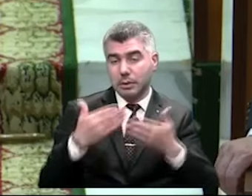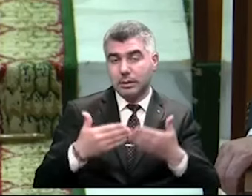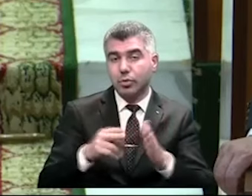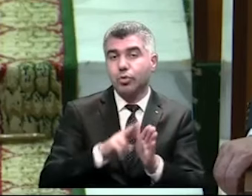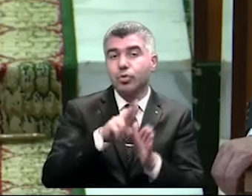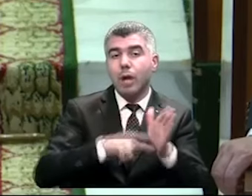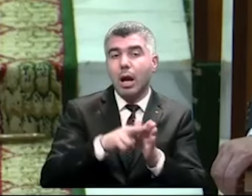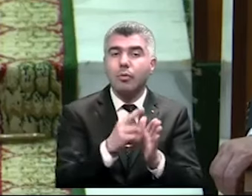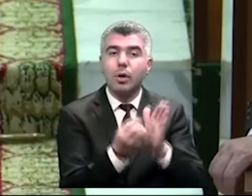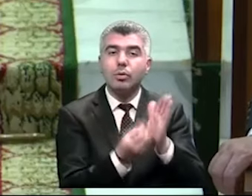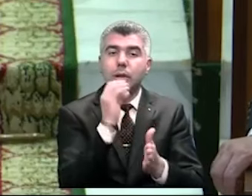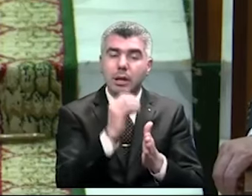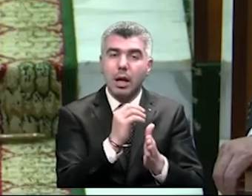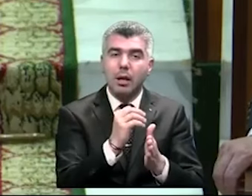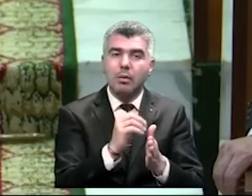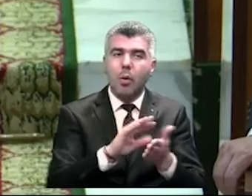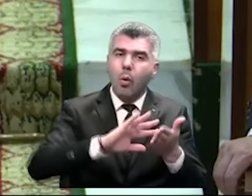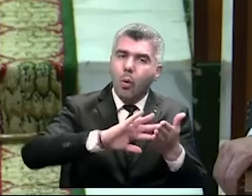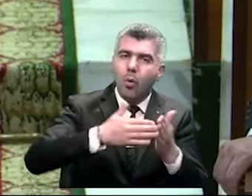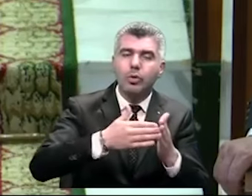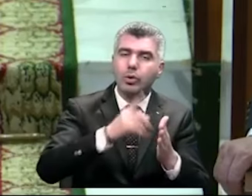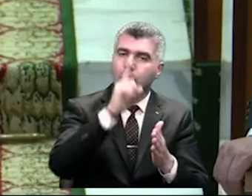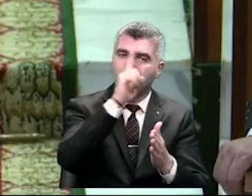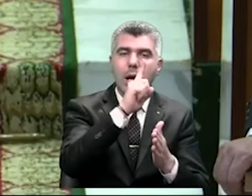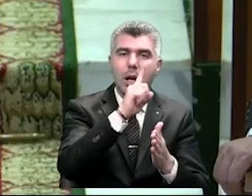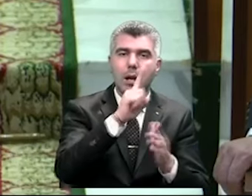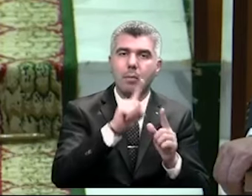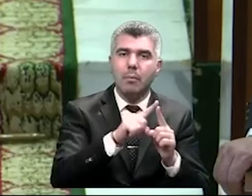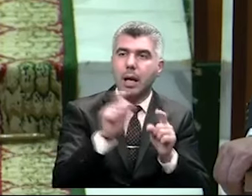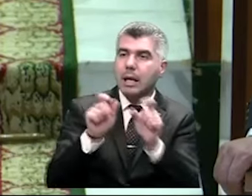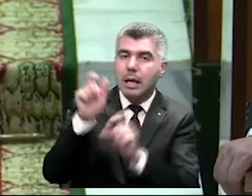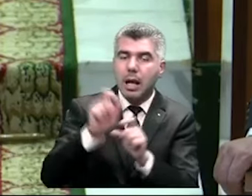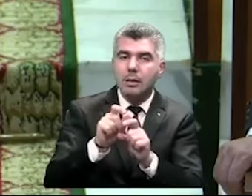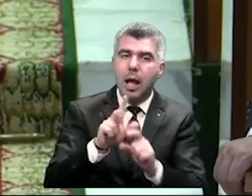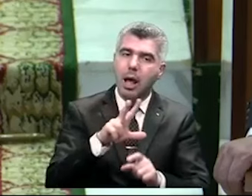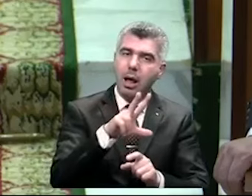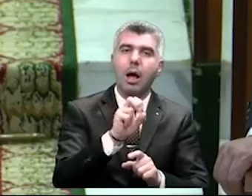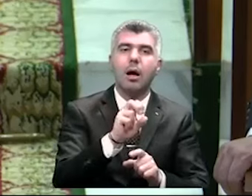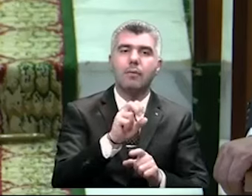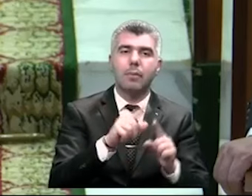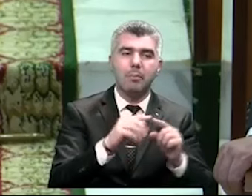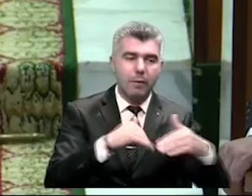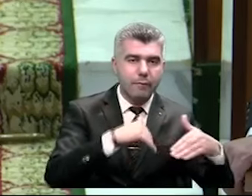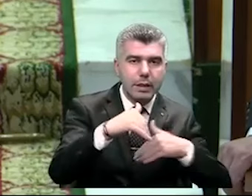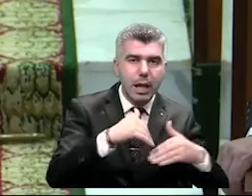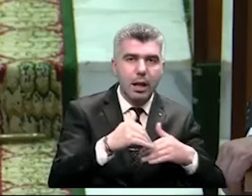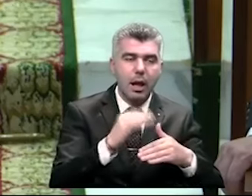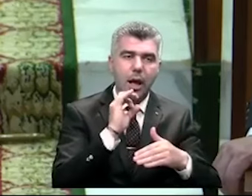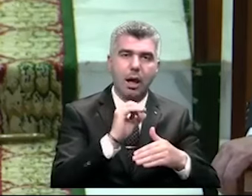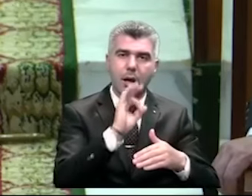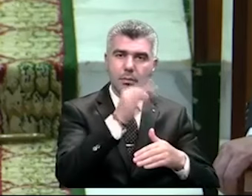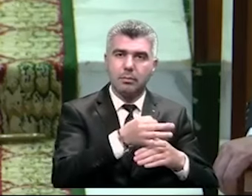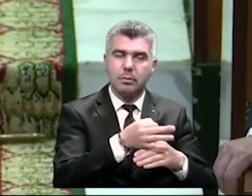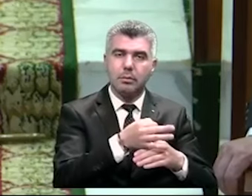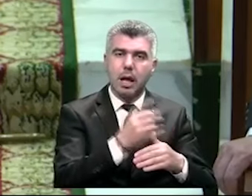الجديده انها تحقق في كلها لان الهدف ديالنا هو المواطن يحس بان انه تطبق ما